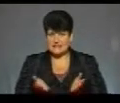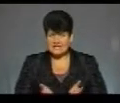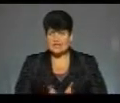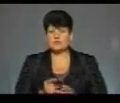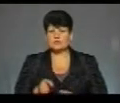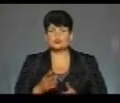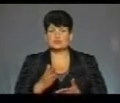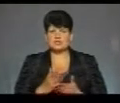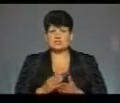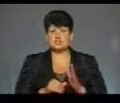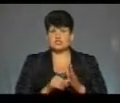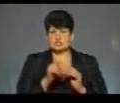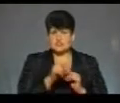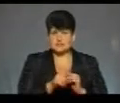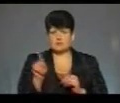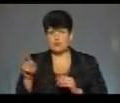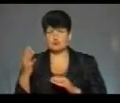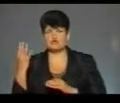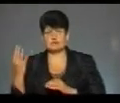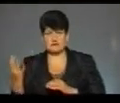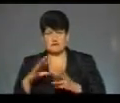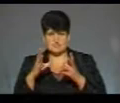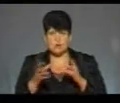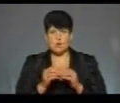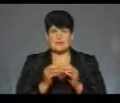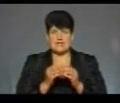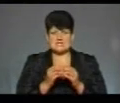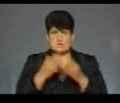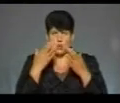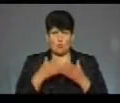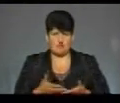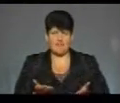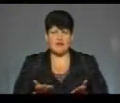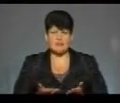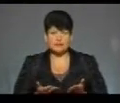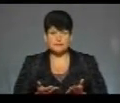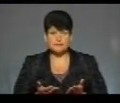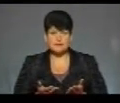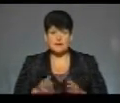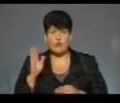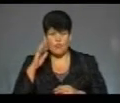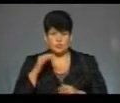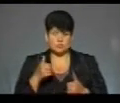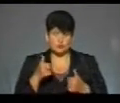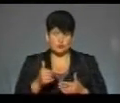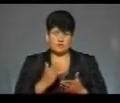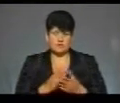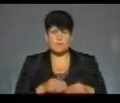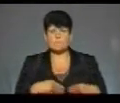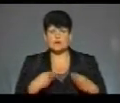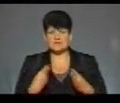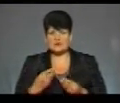польових умивальників, на тому містечку 4. Тут загалом 10 умивальників. Вода, що дуже добре є, подається